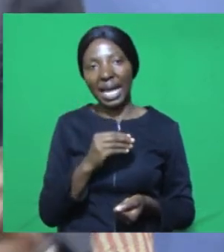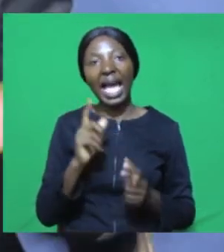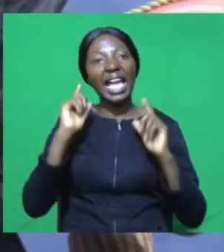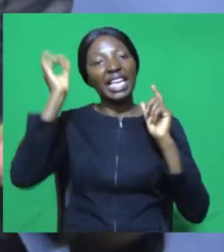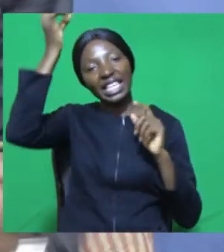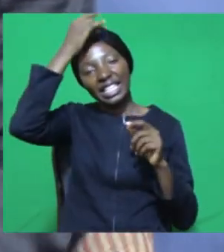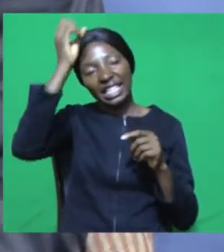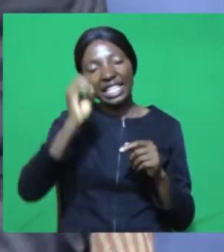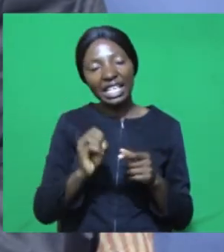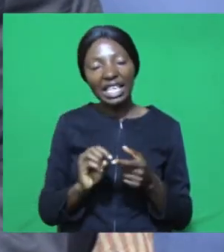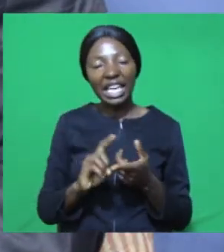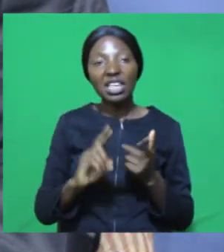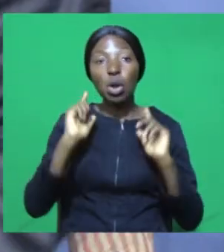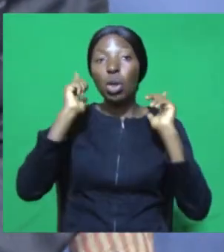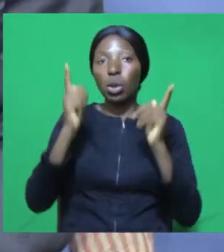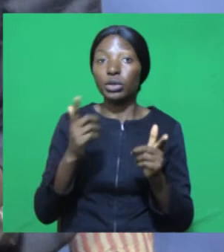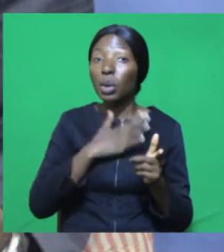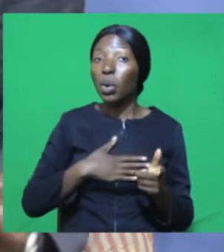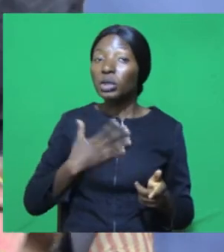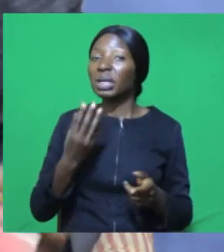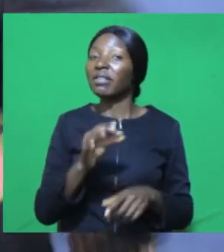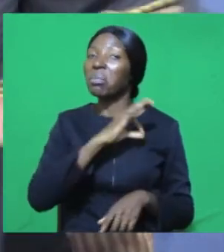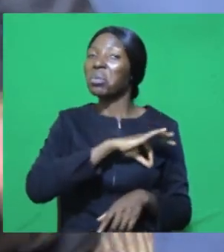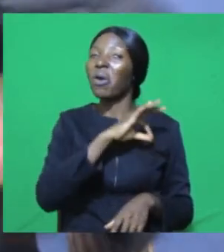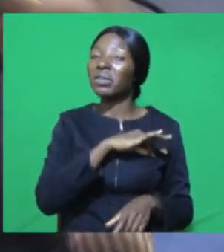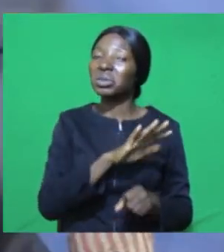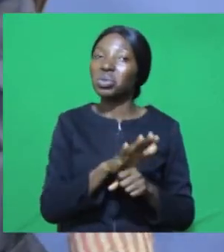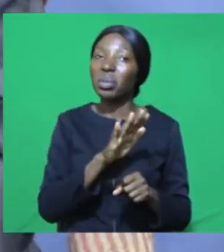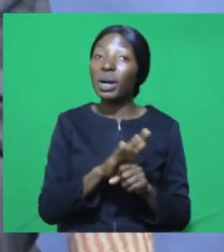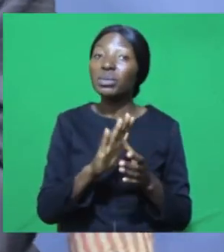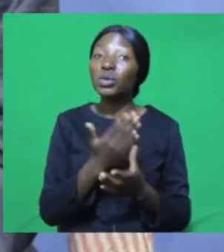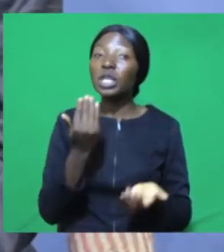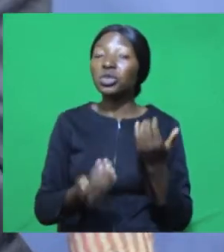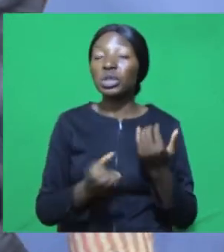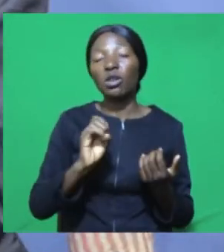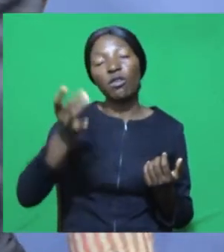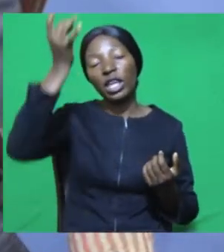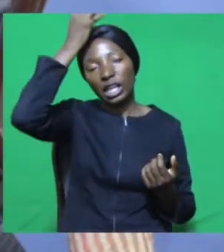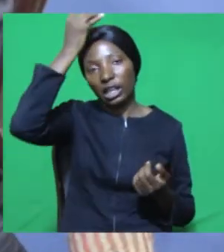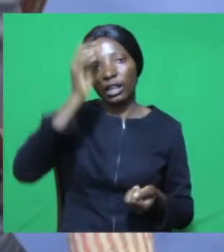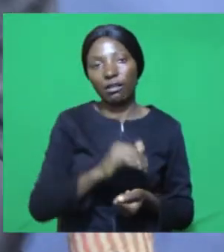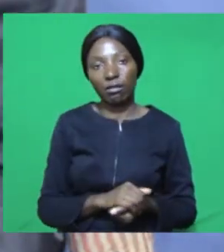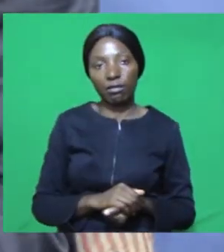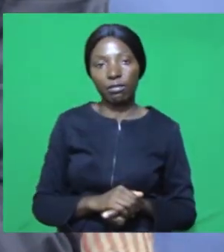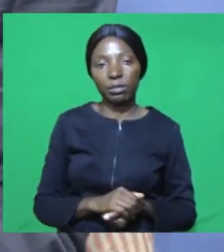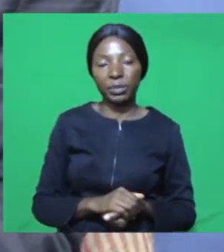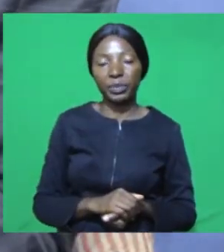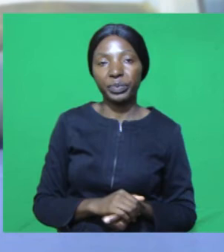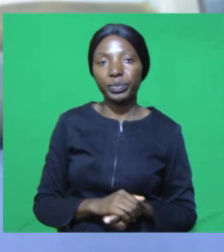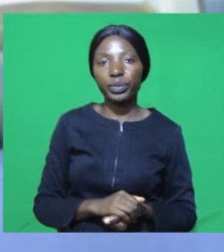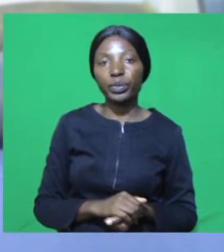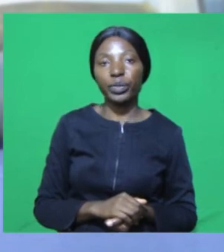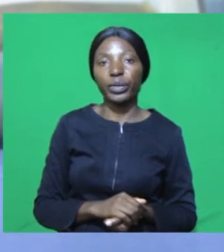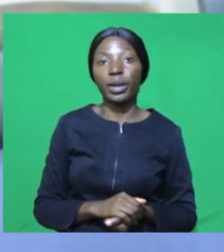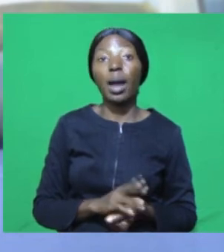King of kings, lords of lords. Tudo kuti tikwane pakuti tiri vana vamambo. Epanaka tiri tuwane zvowanikwa.